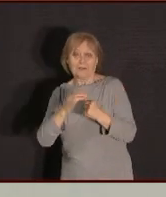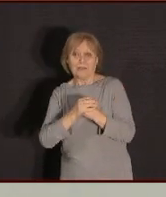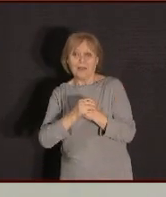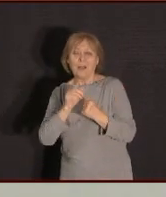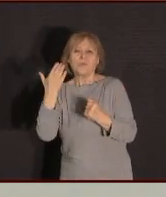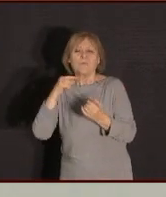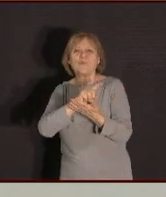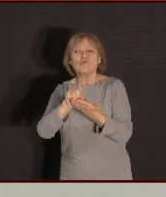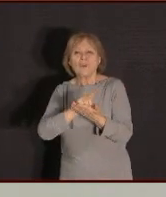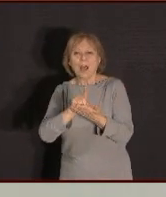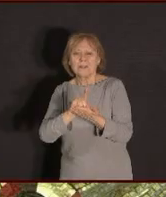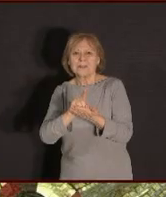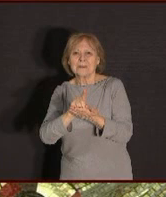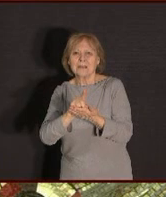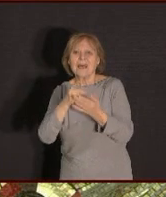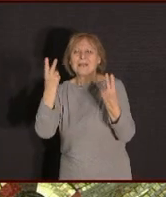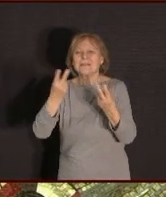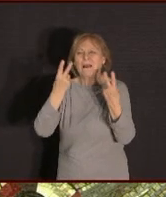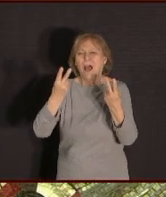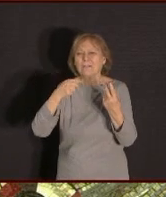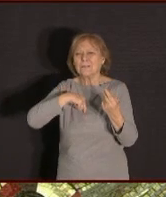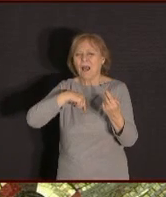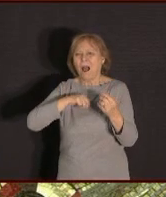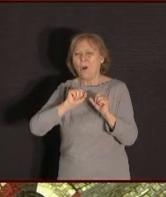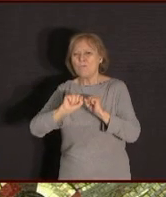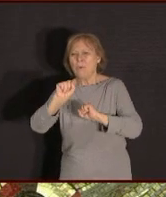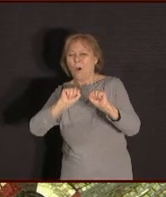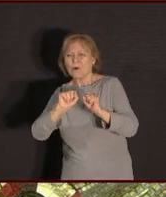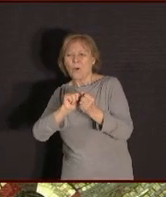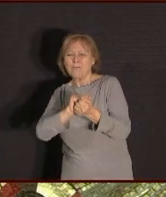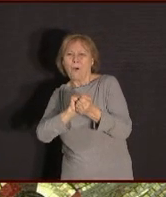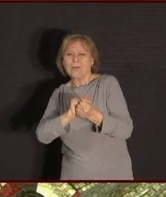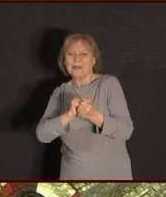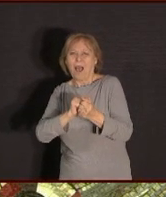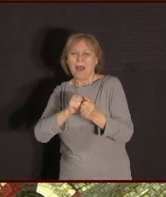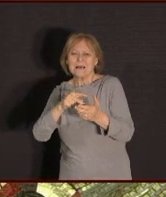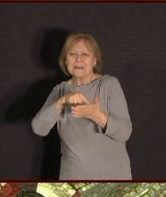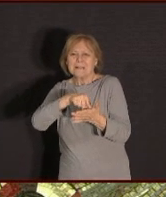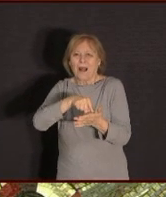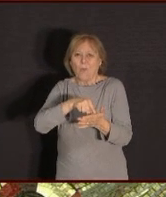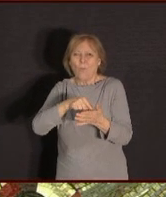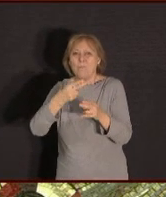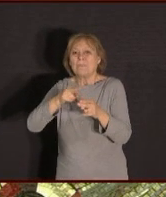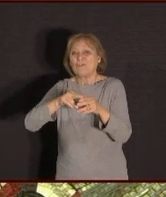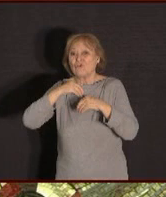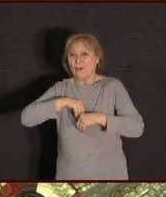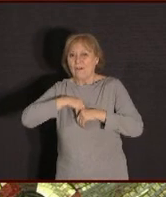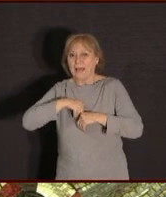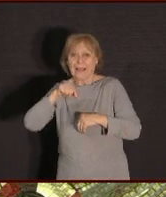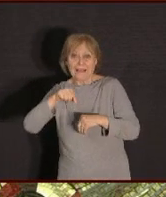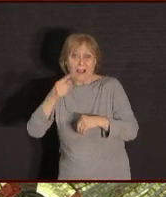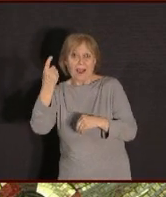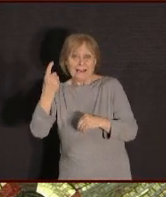To je bil čas iskanja, uporov, dvoma, boja, strahu, prečiščevanja tega